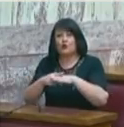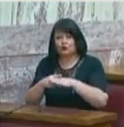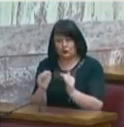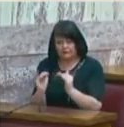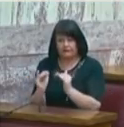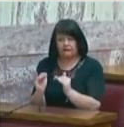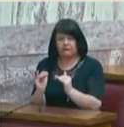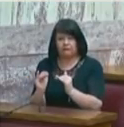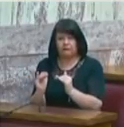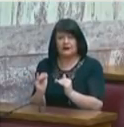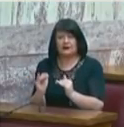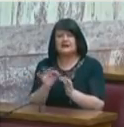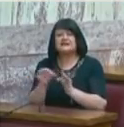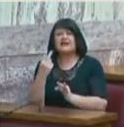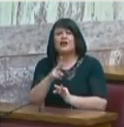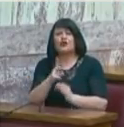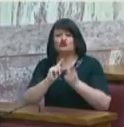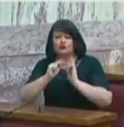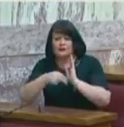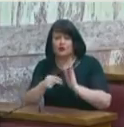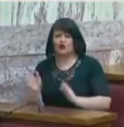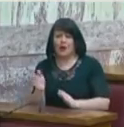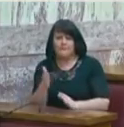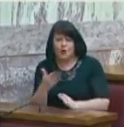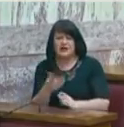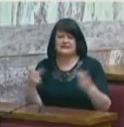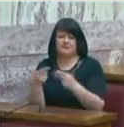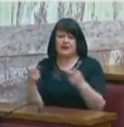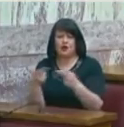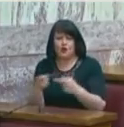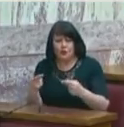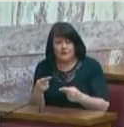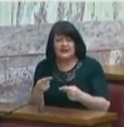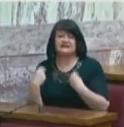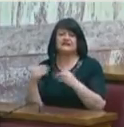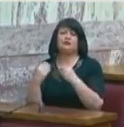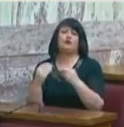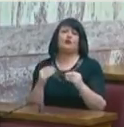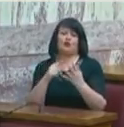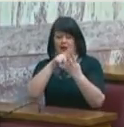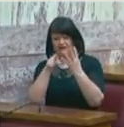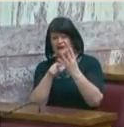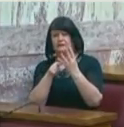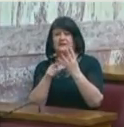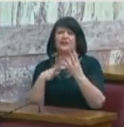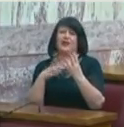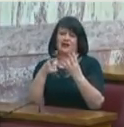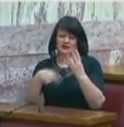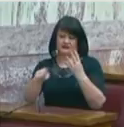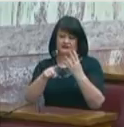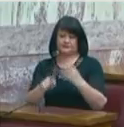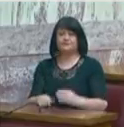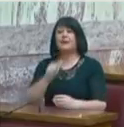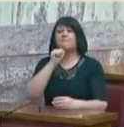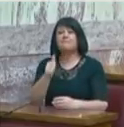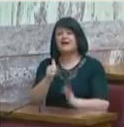στο τετράπτυχο μνημόνια, απολύσεις, περικοπές, ξεπούλημα. Αυτή η μαύρη περίοδος για τη